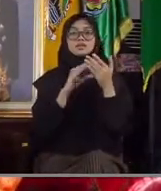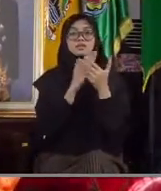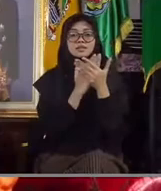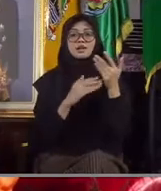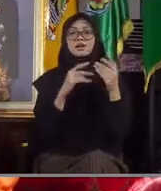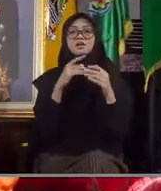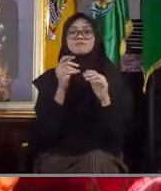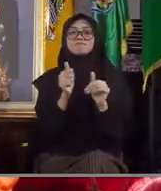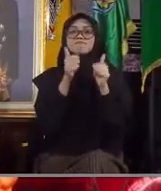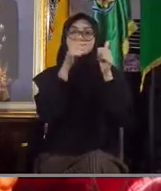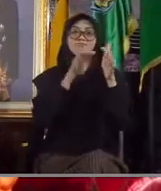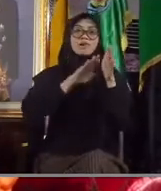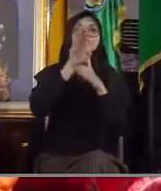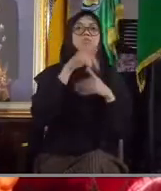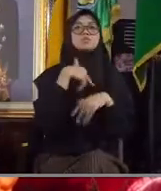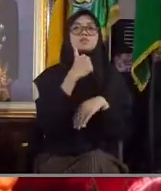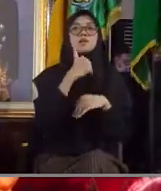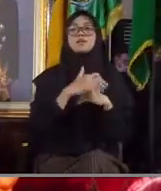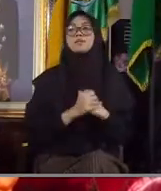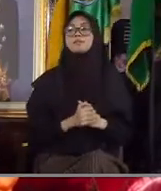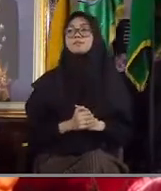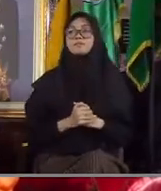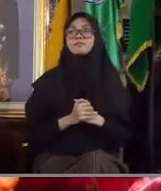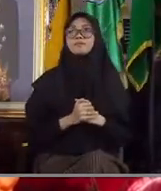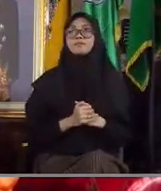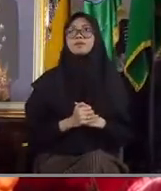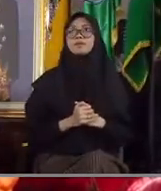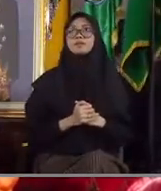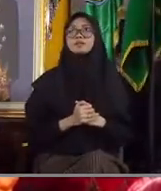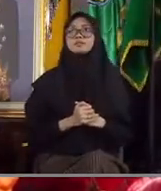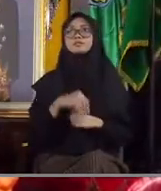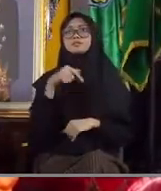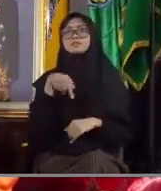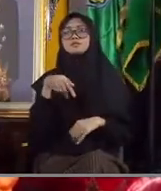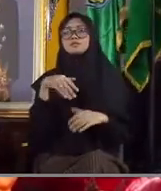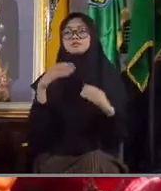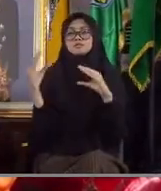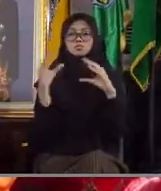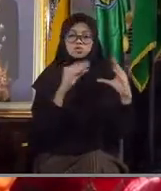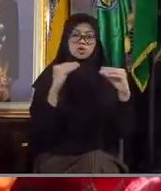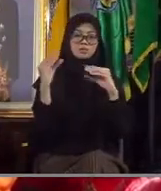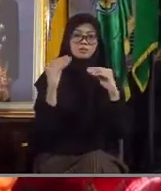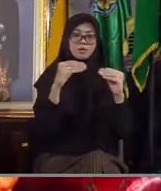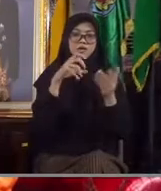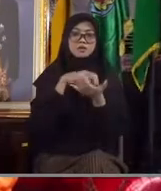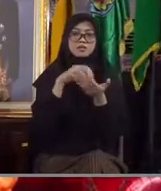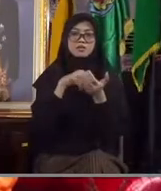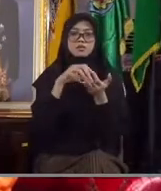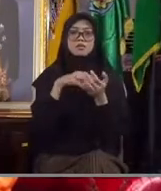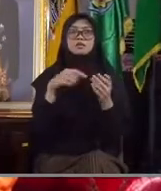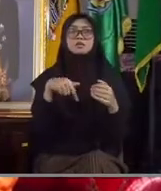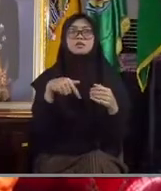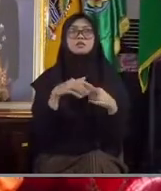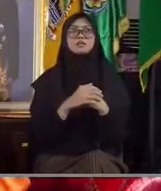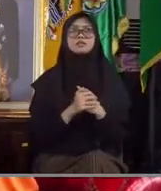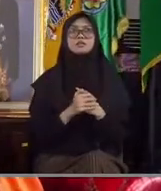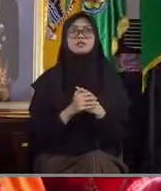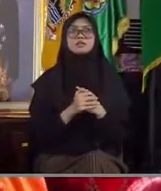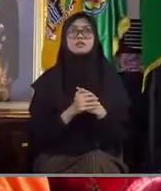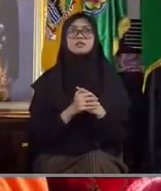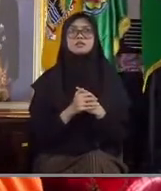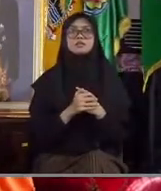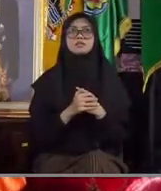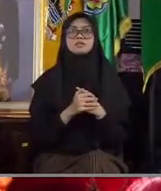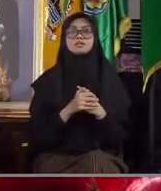begitu. Baik, Bapak Ibu, kalau misalnya kita ada di sesi Musrembang Wil ini, tentunya yang menjadi